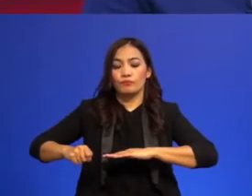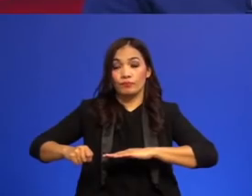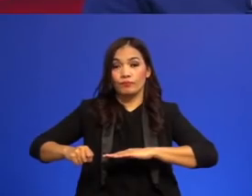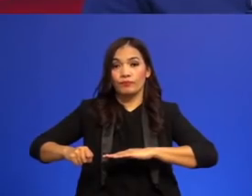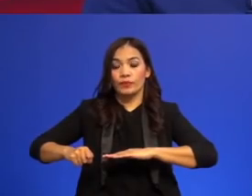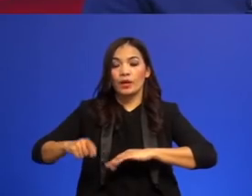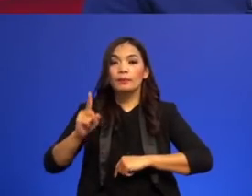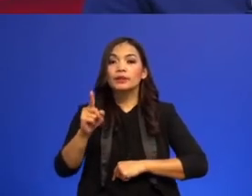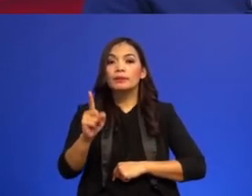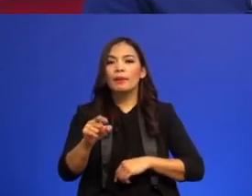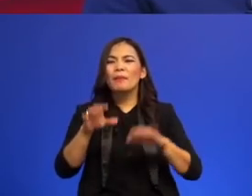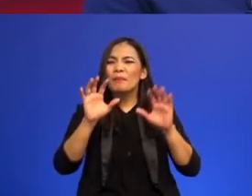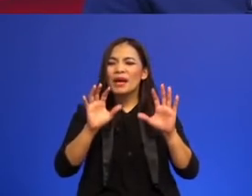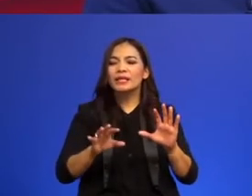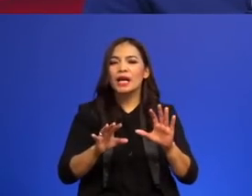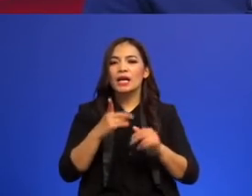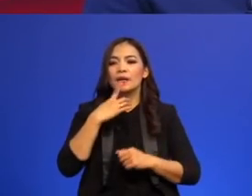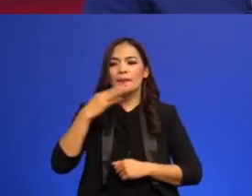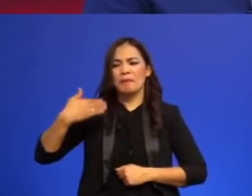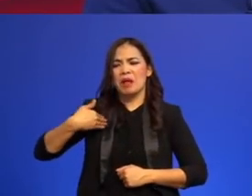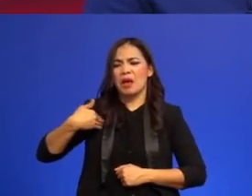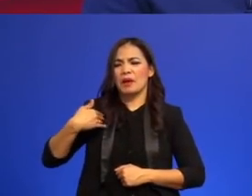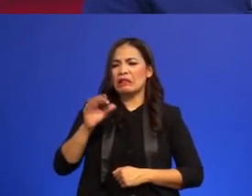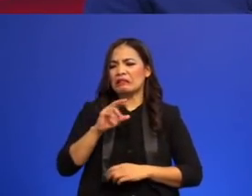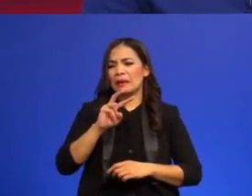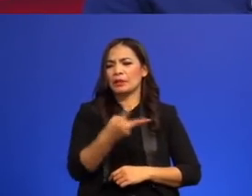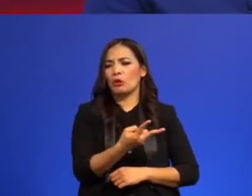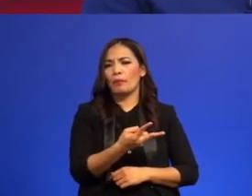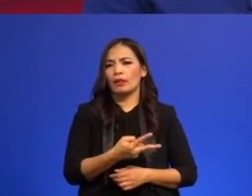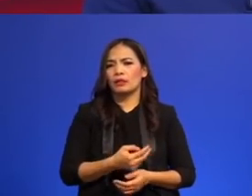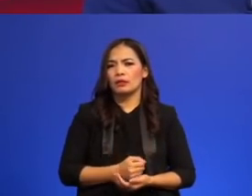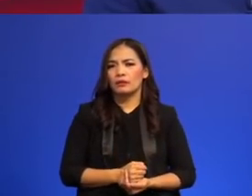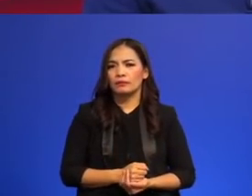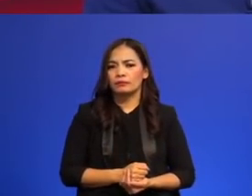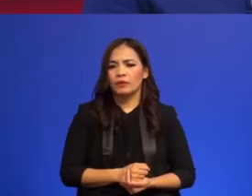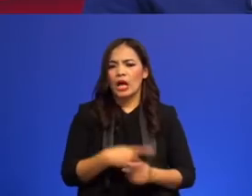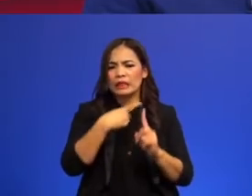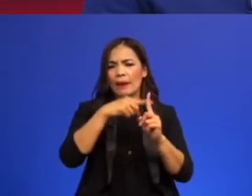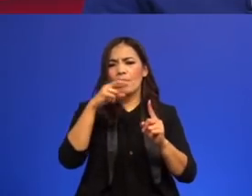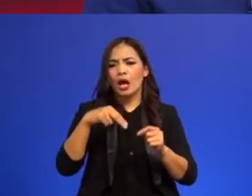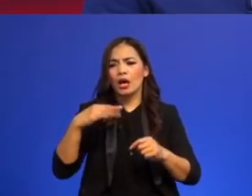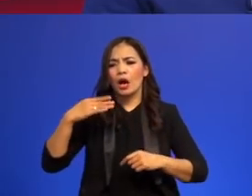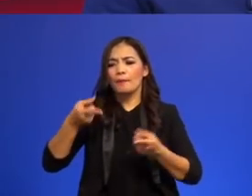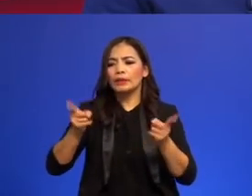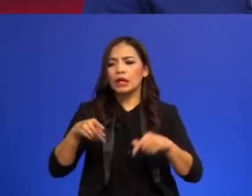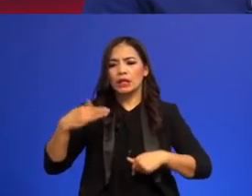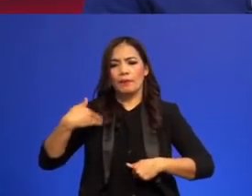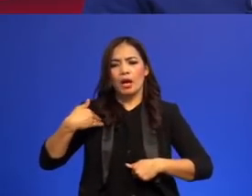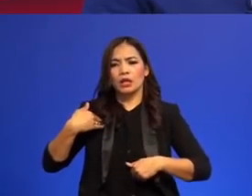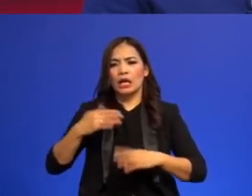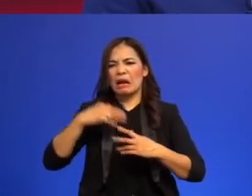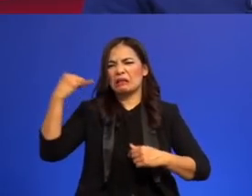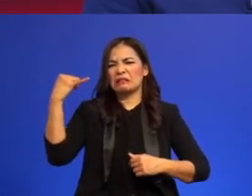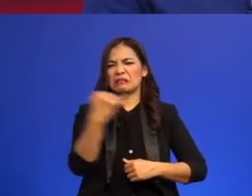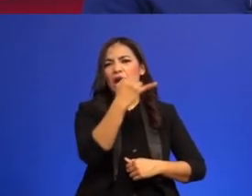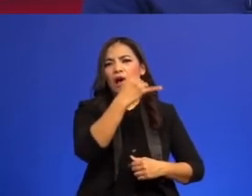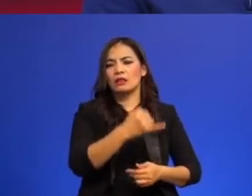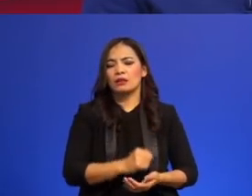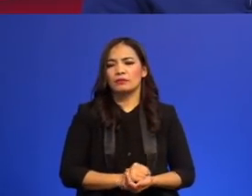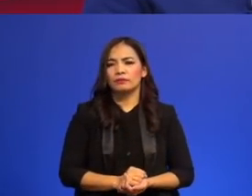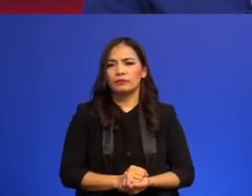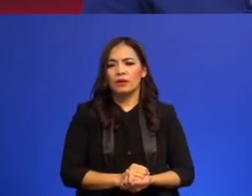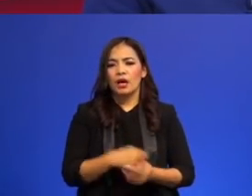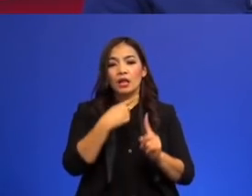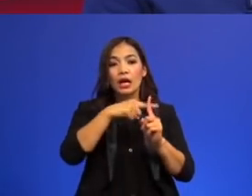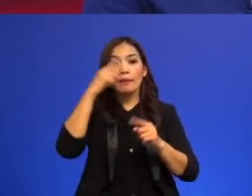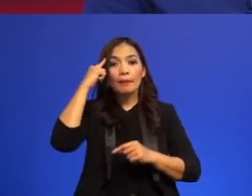Karena saya lihat banyak pengacara-pengacara yang tidak bertobat. Tambah jadi pengacara, tambah jahat.